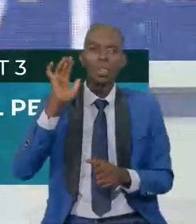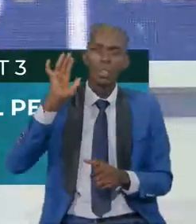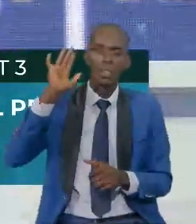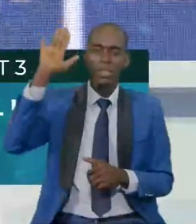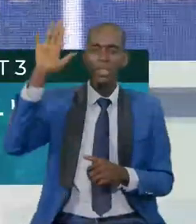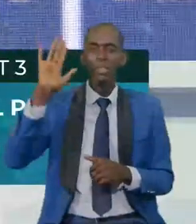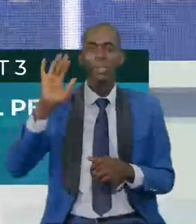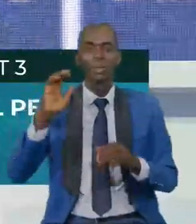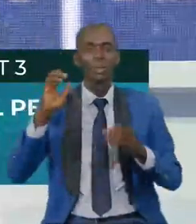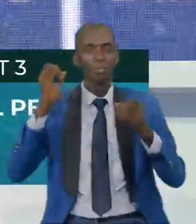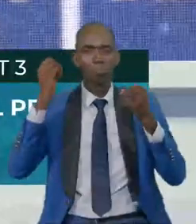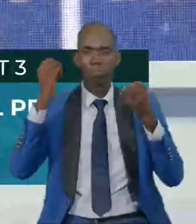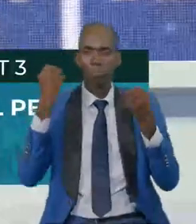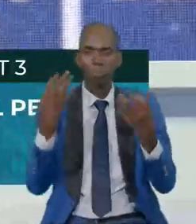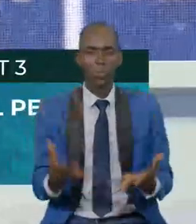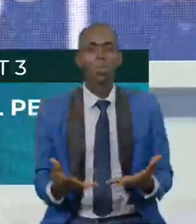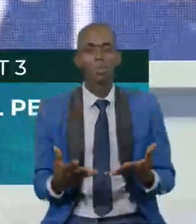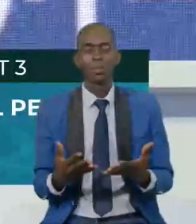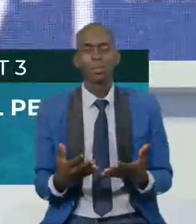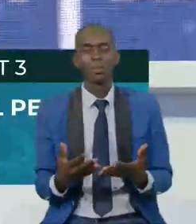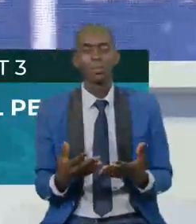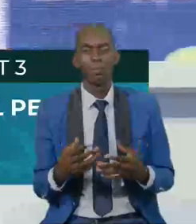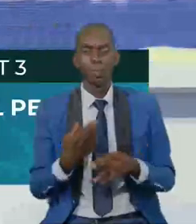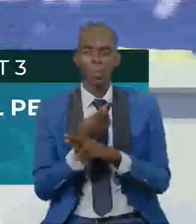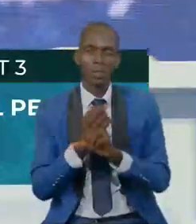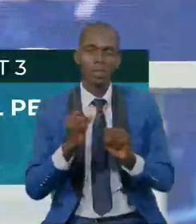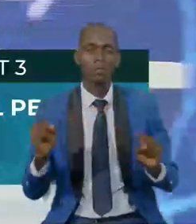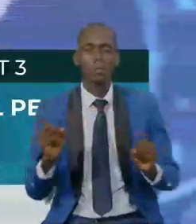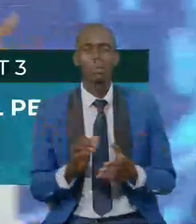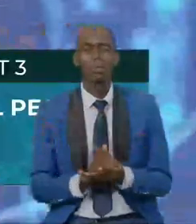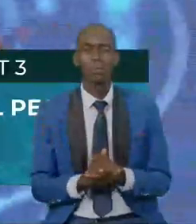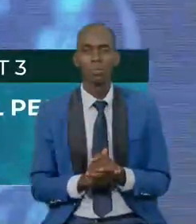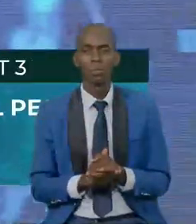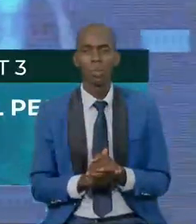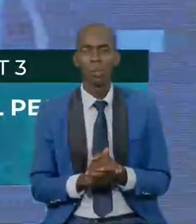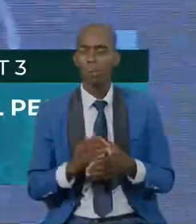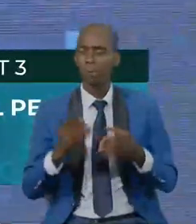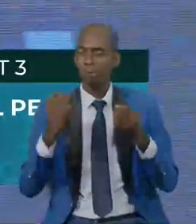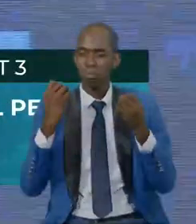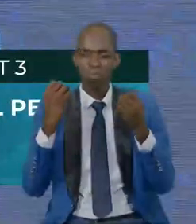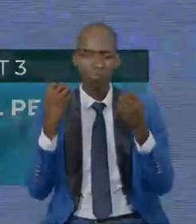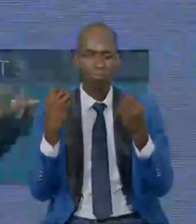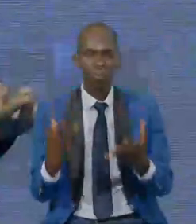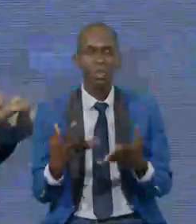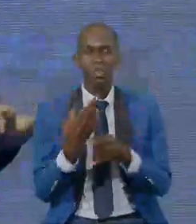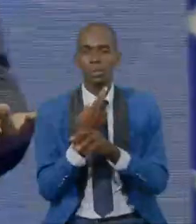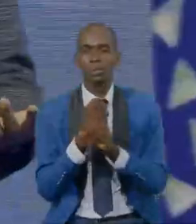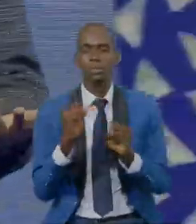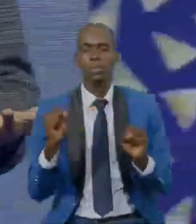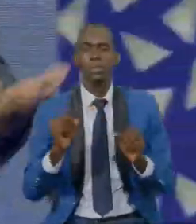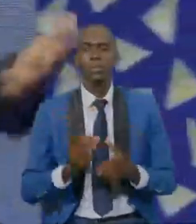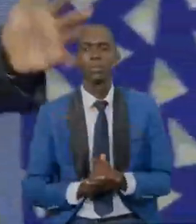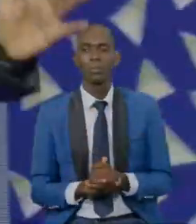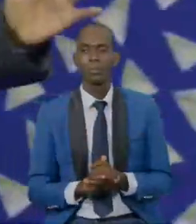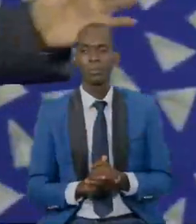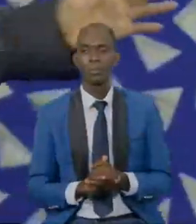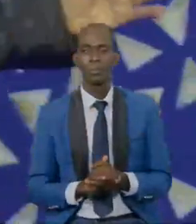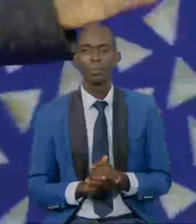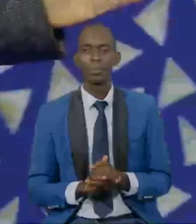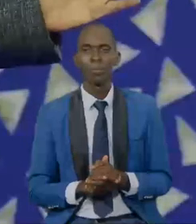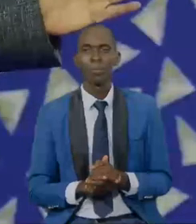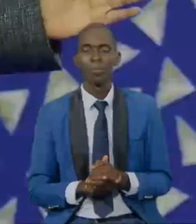Plenteous redemption. Et la rédemption est auprès de lui en abondance. La rédemption est auprès de lui